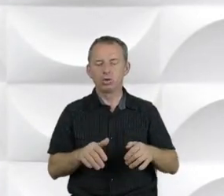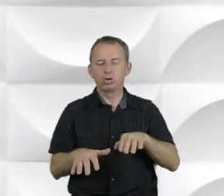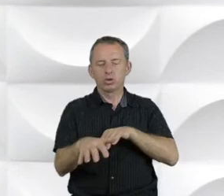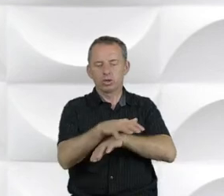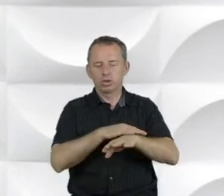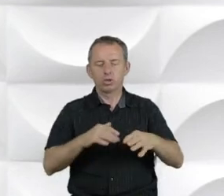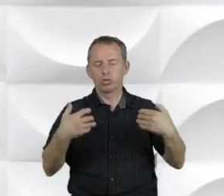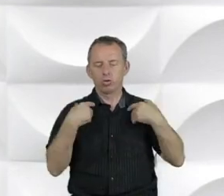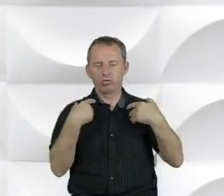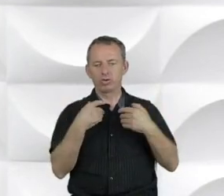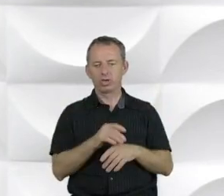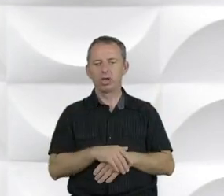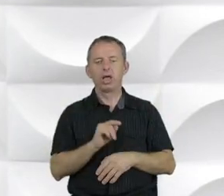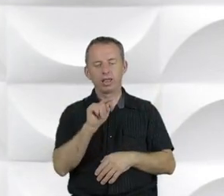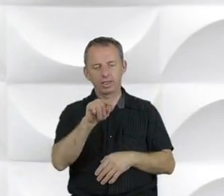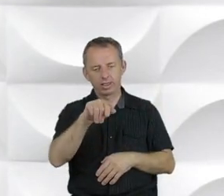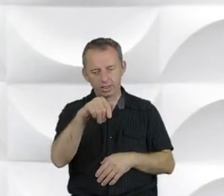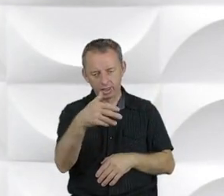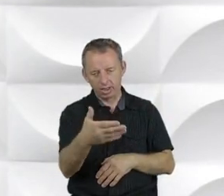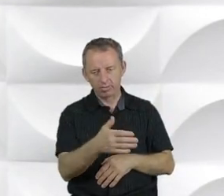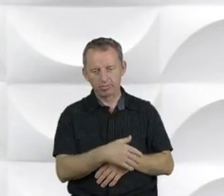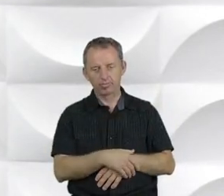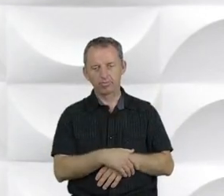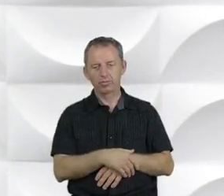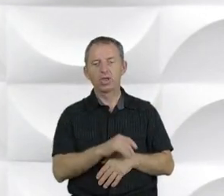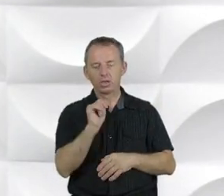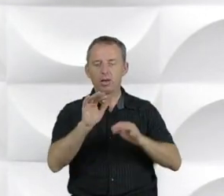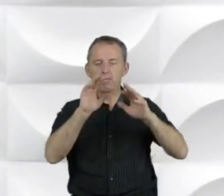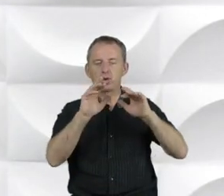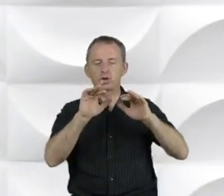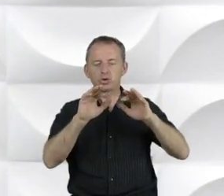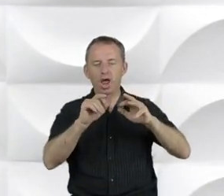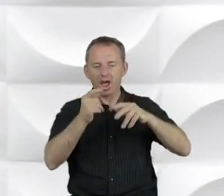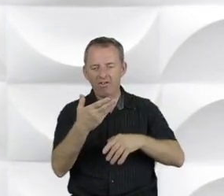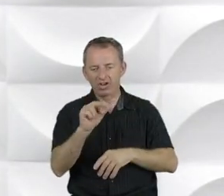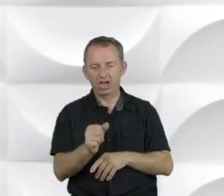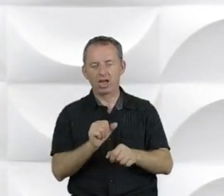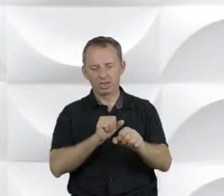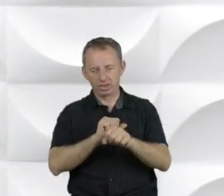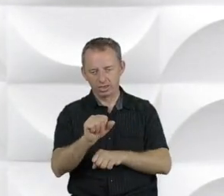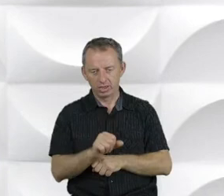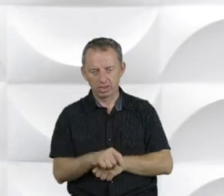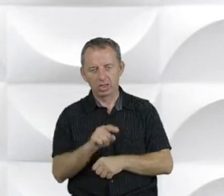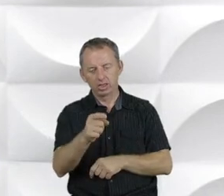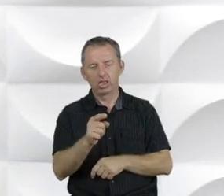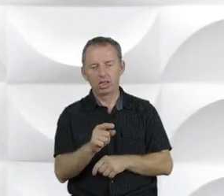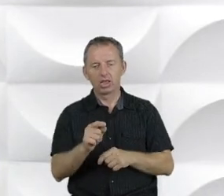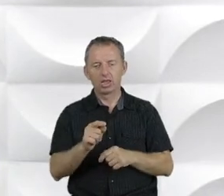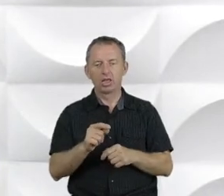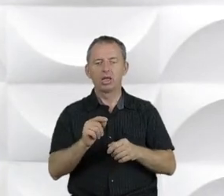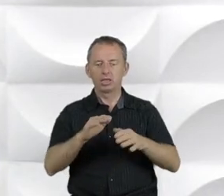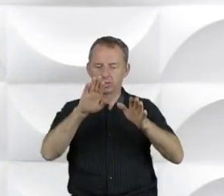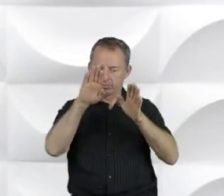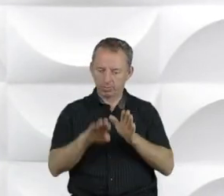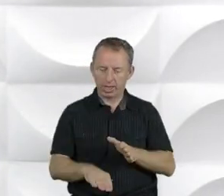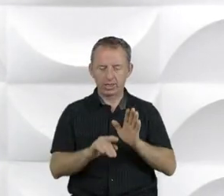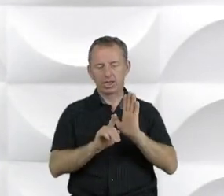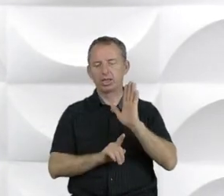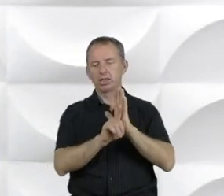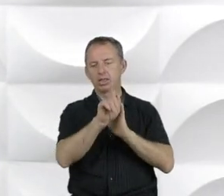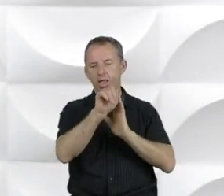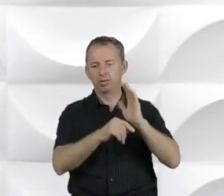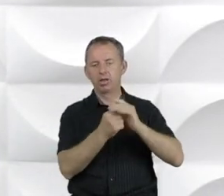tym, czym ta mrzawka jest i ten spadek temperatury po